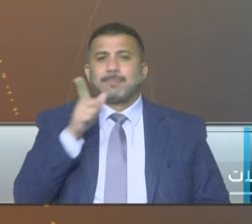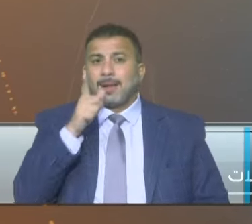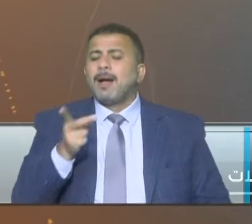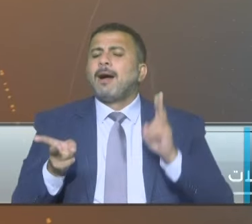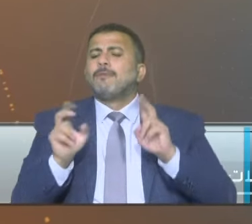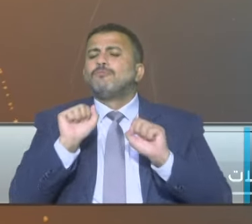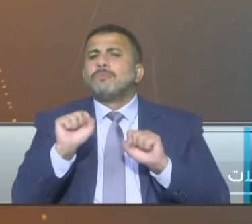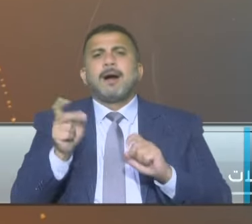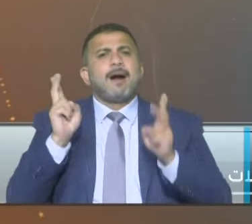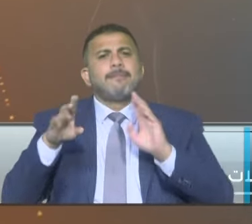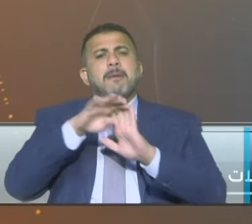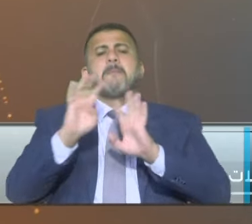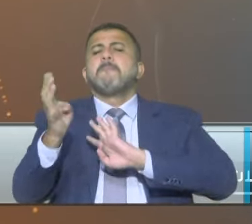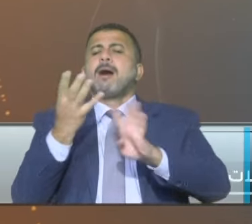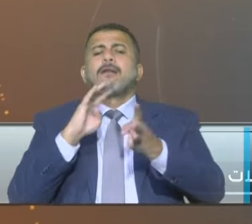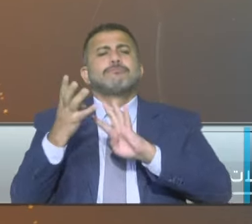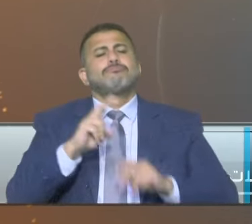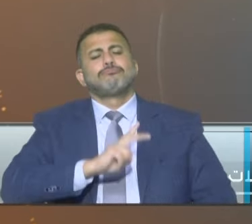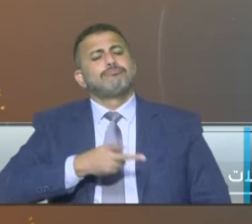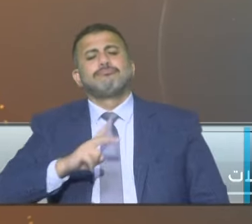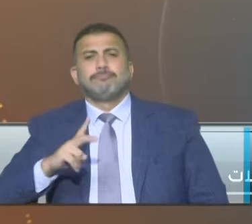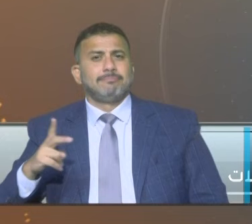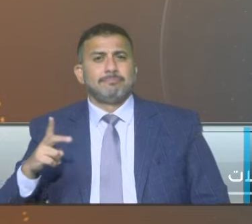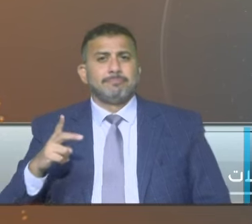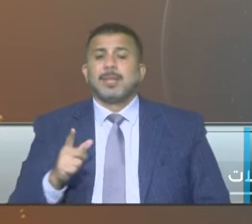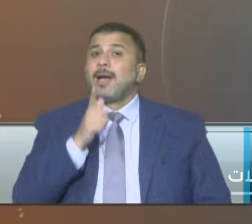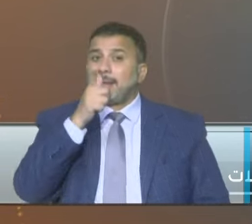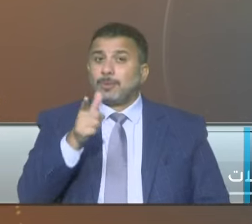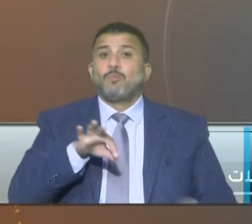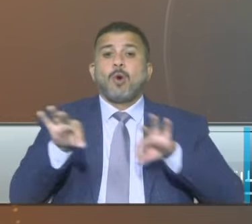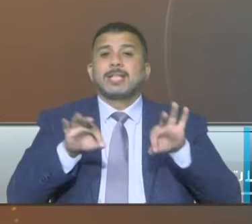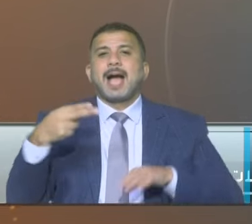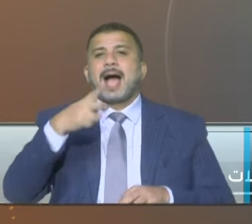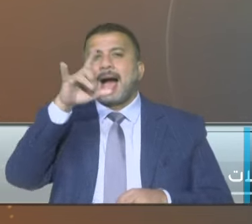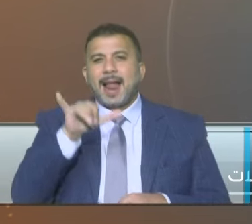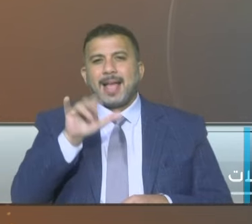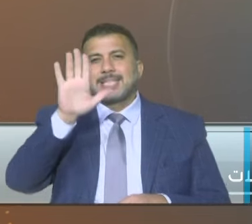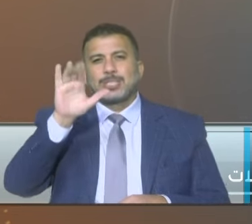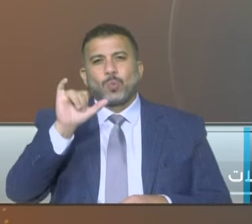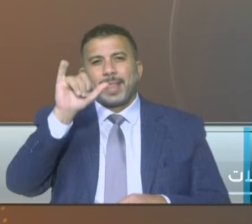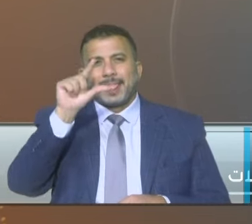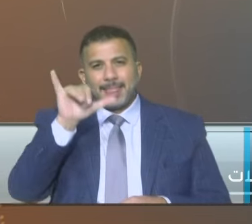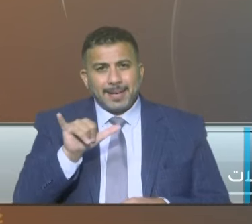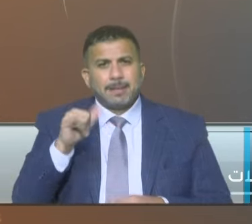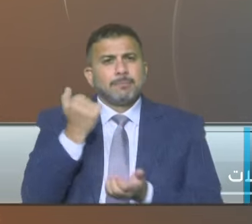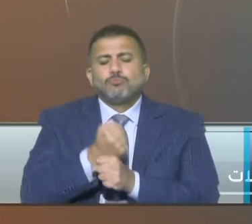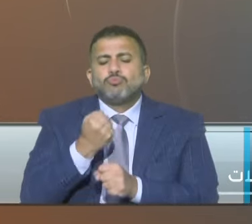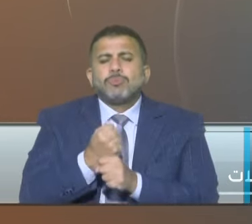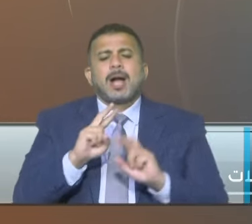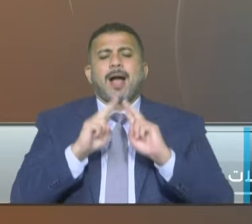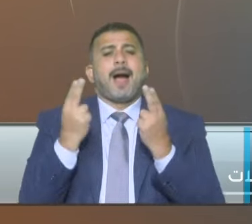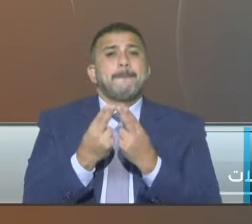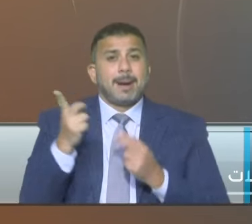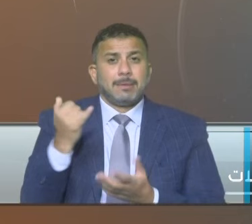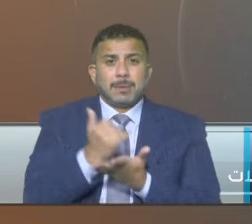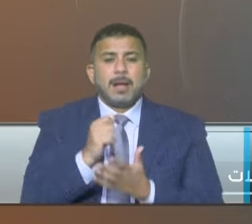والاحداث والمهرجانات المختلفه اعلن عن ذلك سعاده المهندس علي بن شاهين السويدي رئيس دائره الاشغال العامه